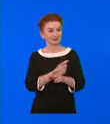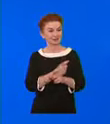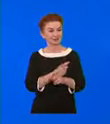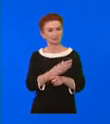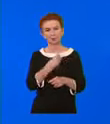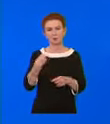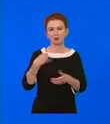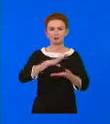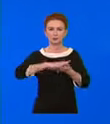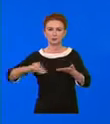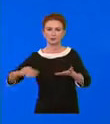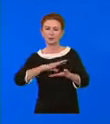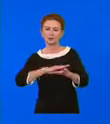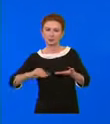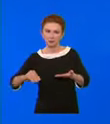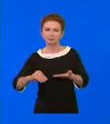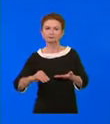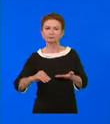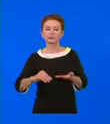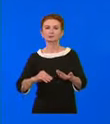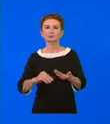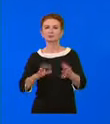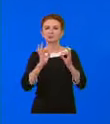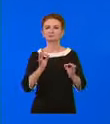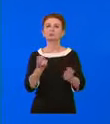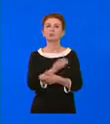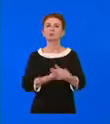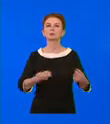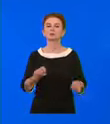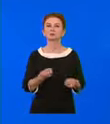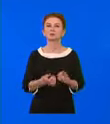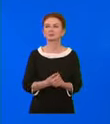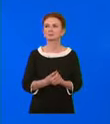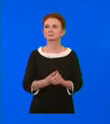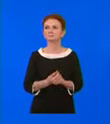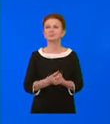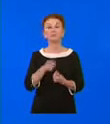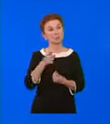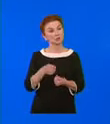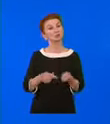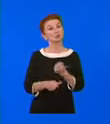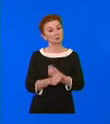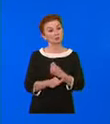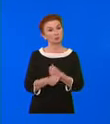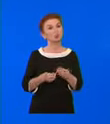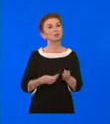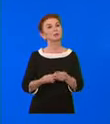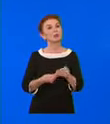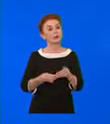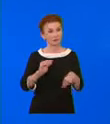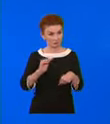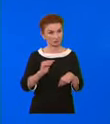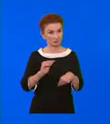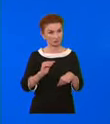bo jest to rozwiązanie na pewno dobre. Jest to rozwiązanie, które doprowadzi do wzrostu deficytu budżetowego, co do tego